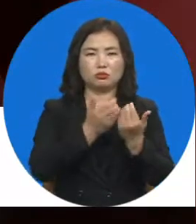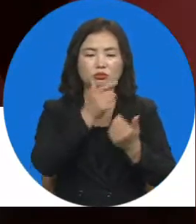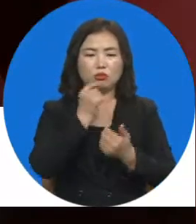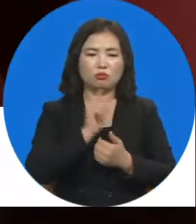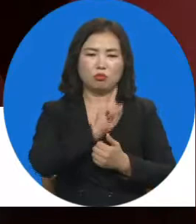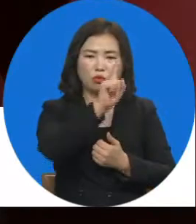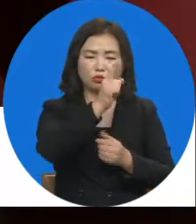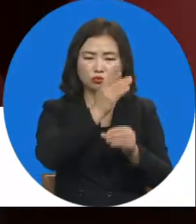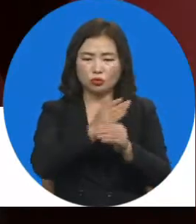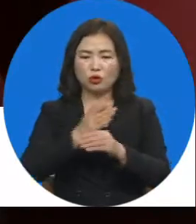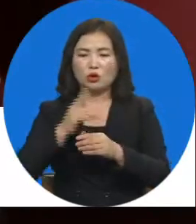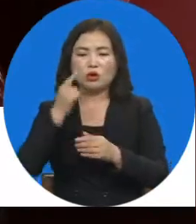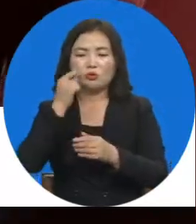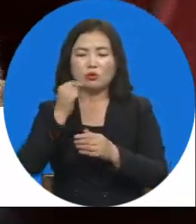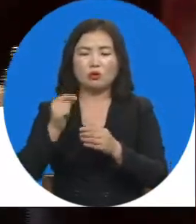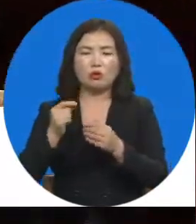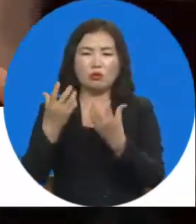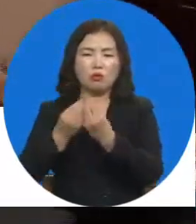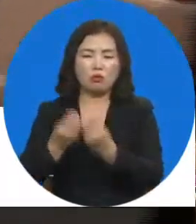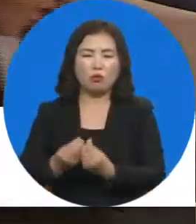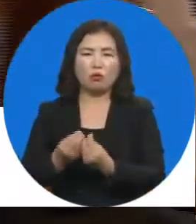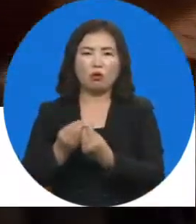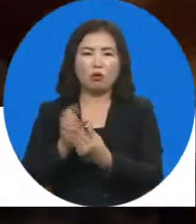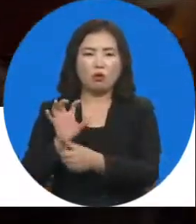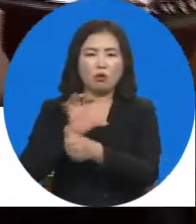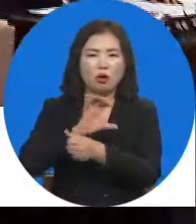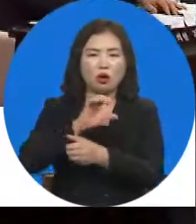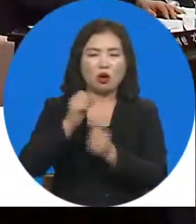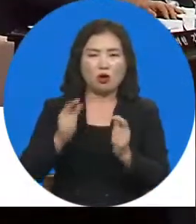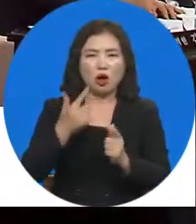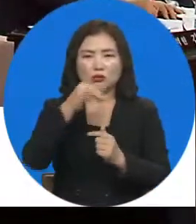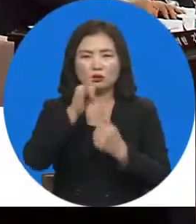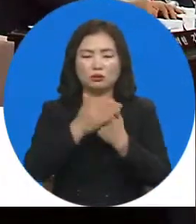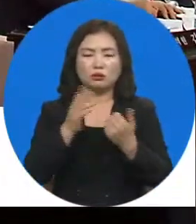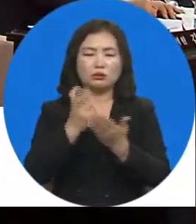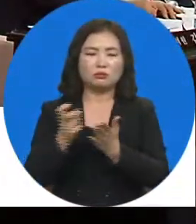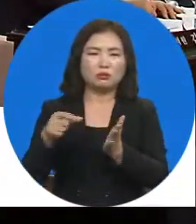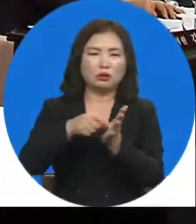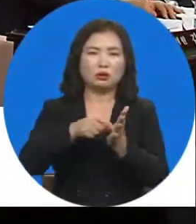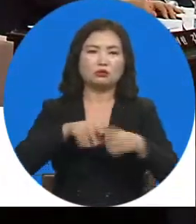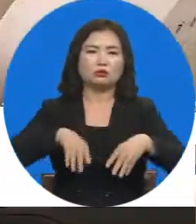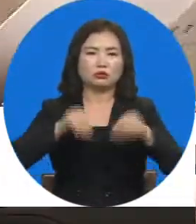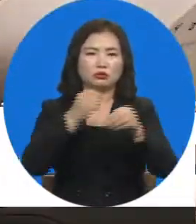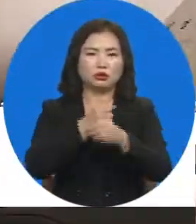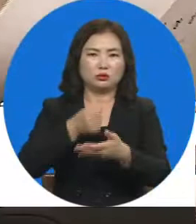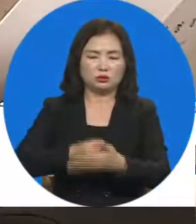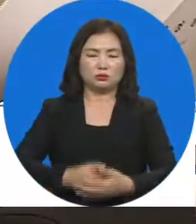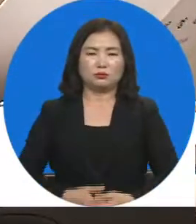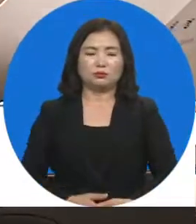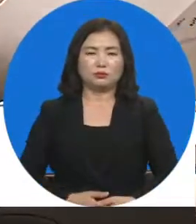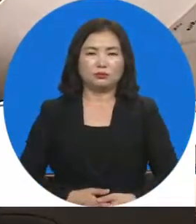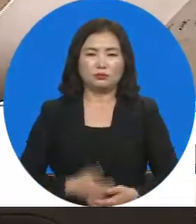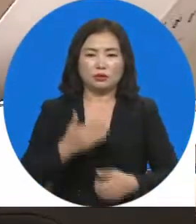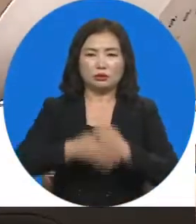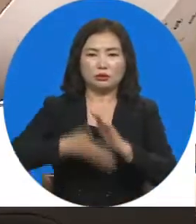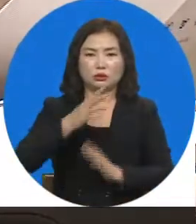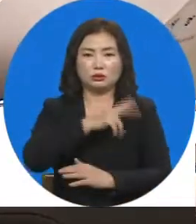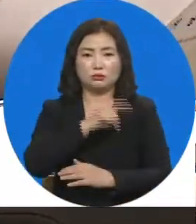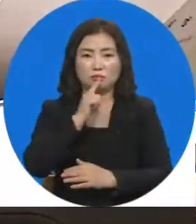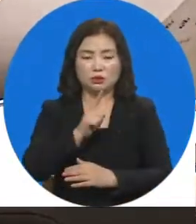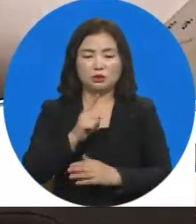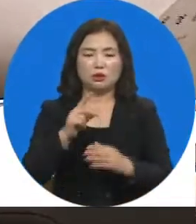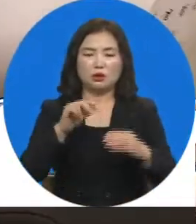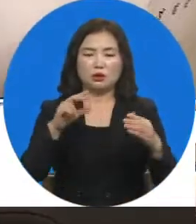조례는 일본에게 변명의 구실거리를 제공할 수 있어 입법을 중단하기로 결의한 데 따른 것입니다. 대구시의회는